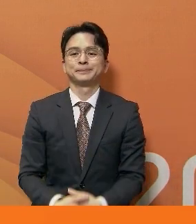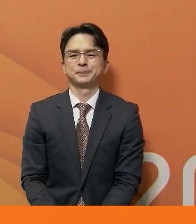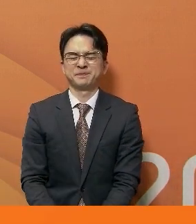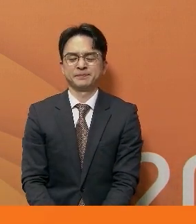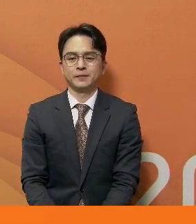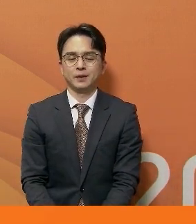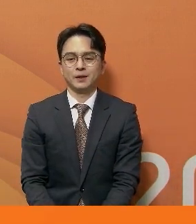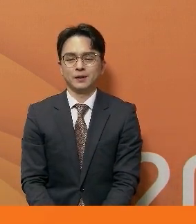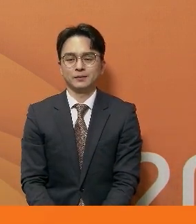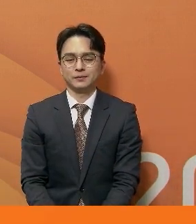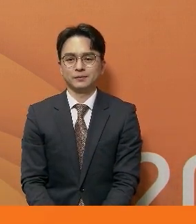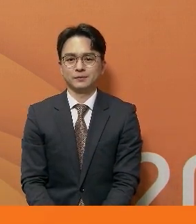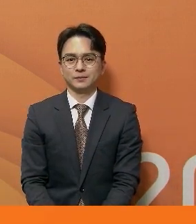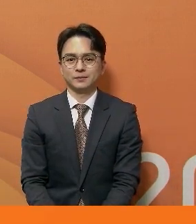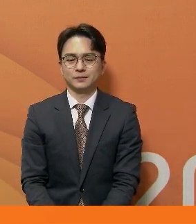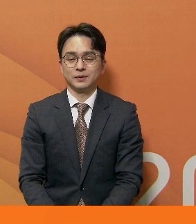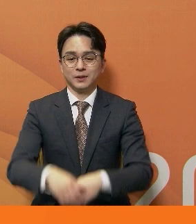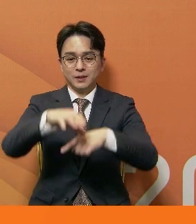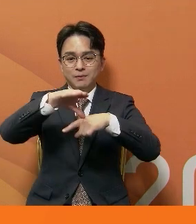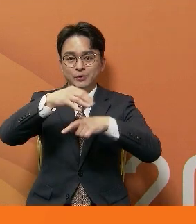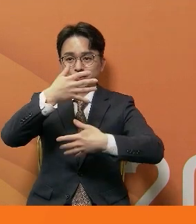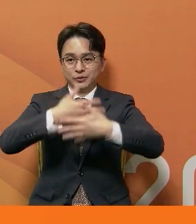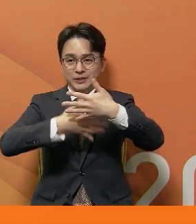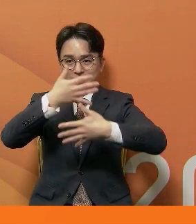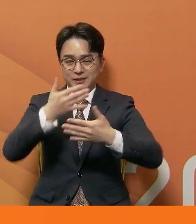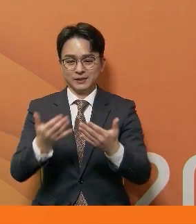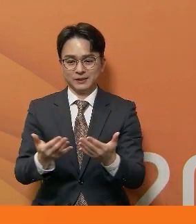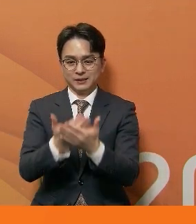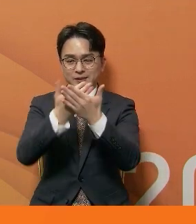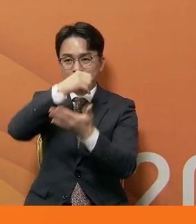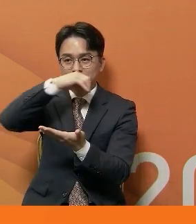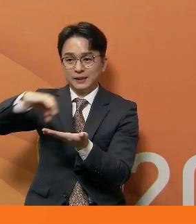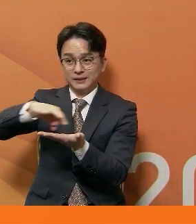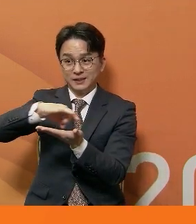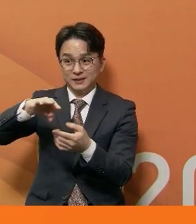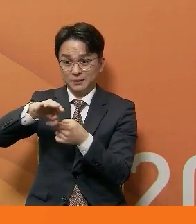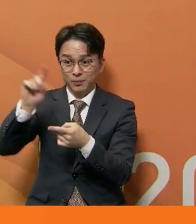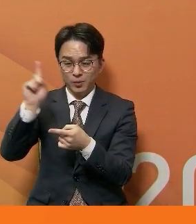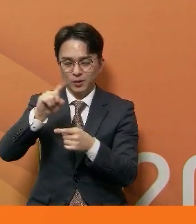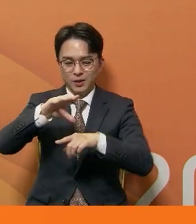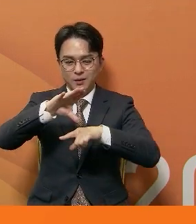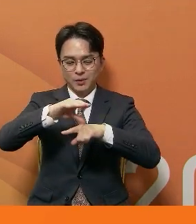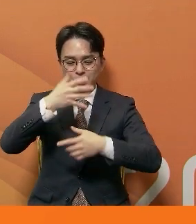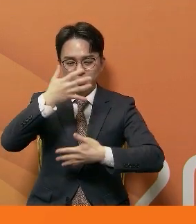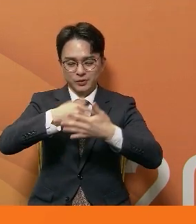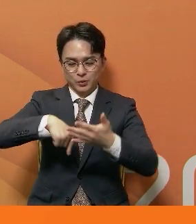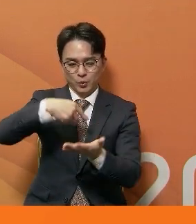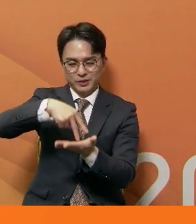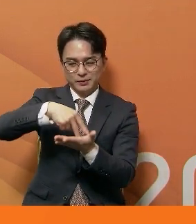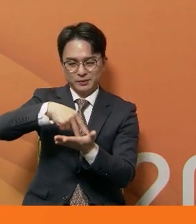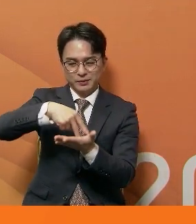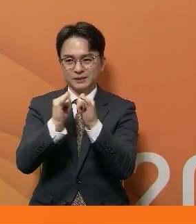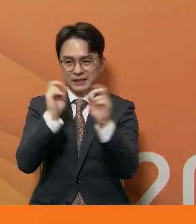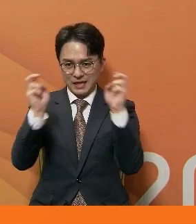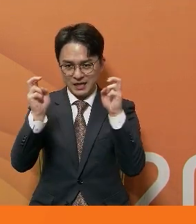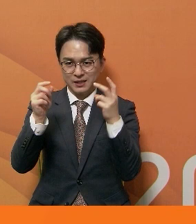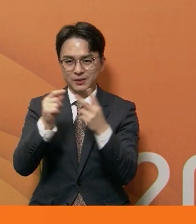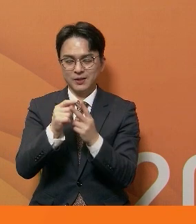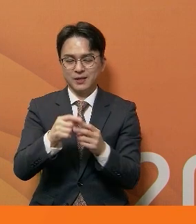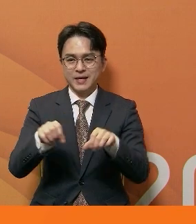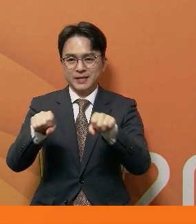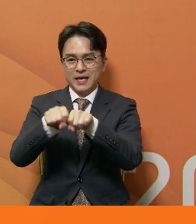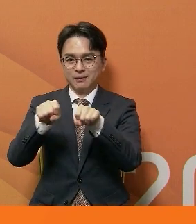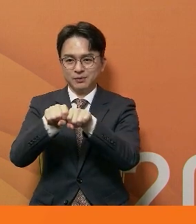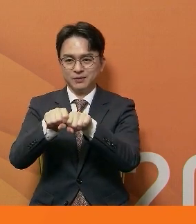대해서 소개를 시켜 드리도록 하겠습니다 방송 영상 진행자원은 방송 영상 독립 제작사와 케이블 TV 채널